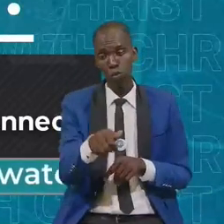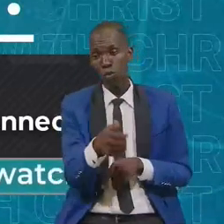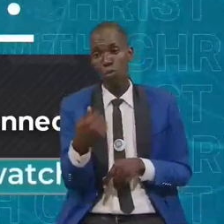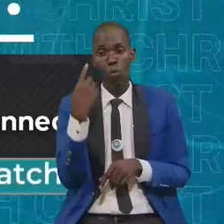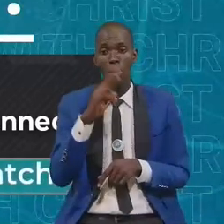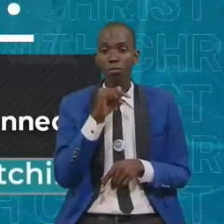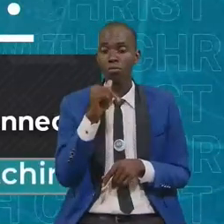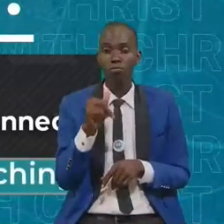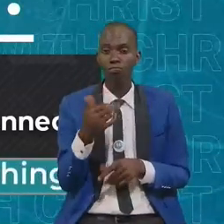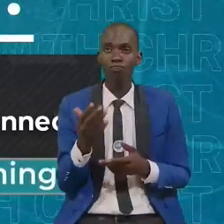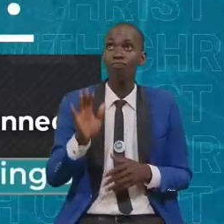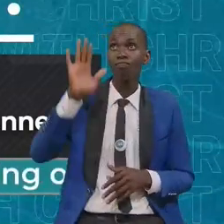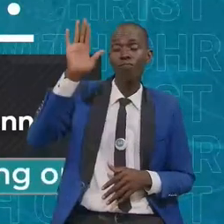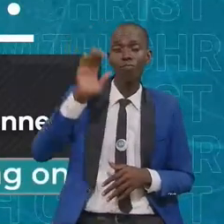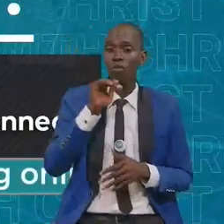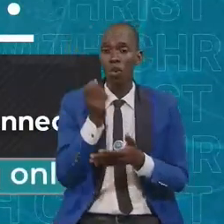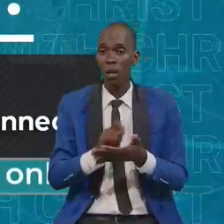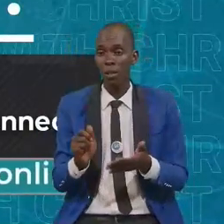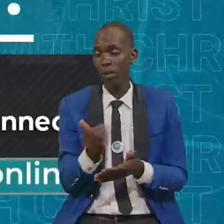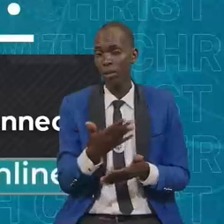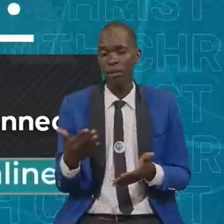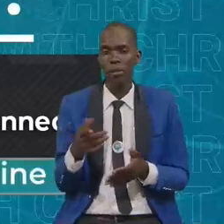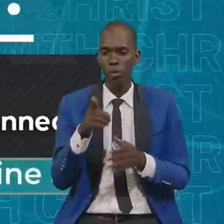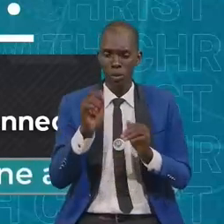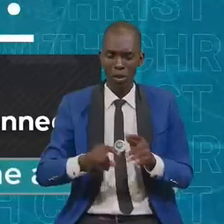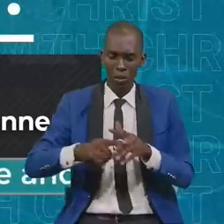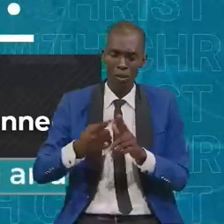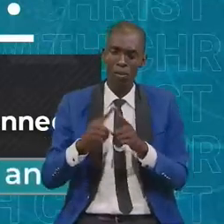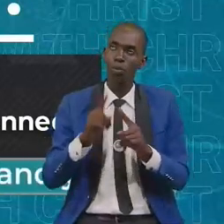soit en prière qu'est-ce que tu veux qu'il fasse pour toi